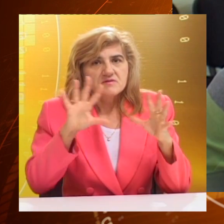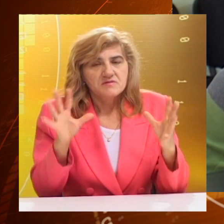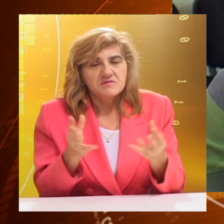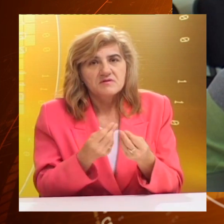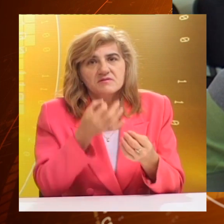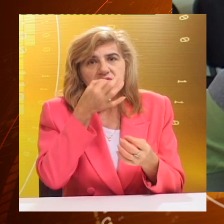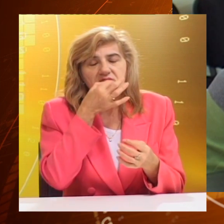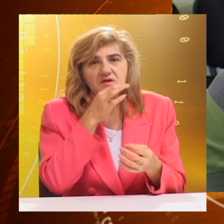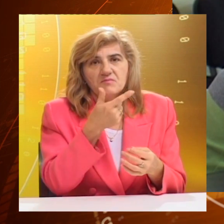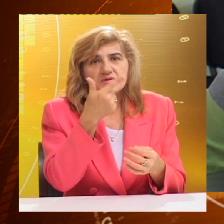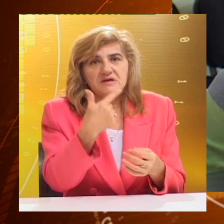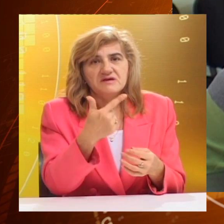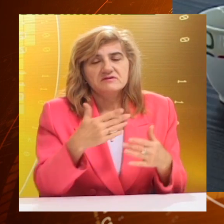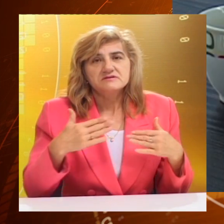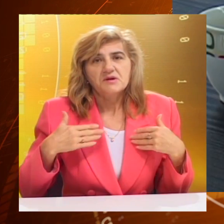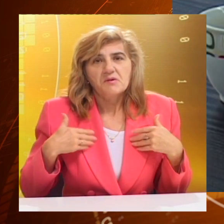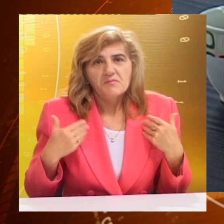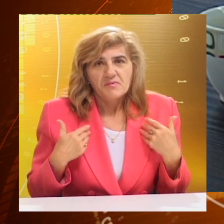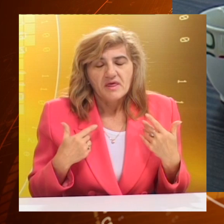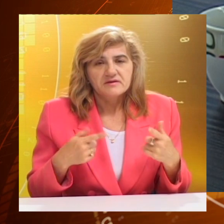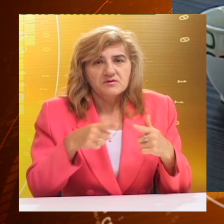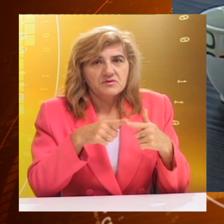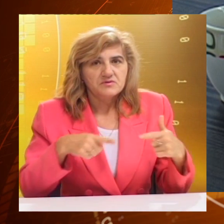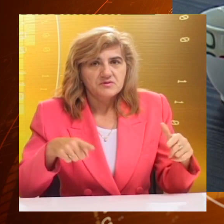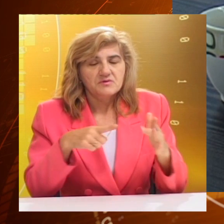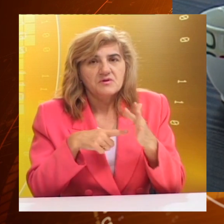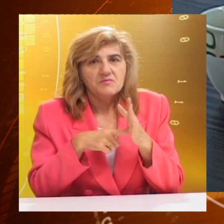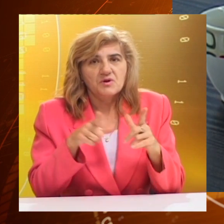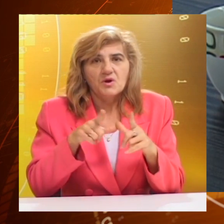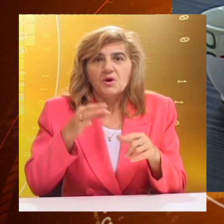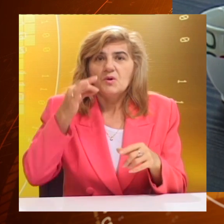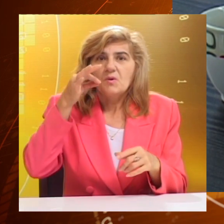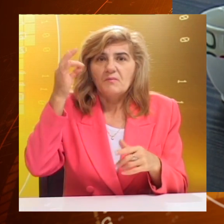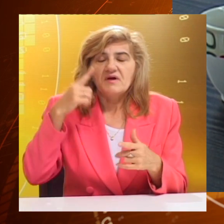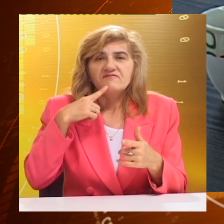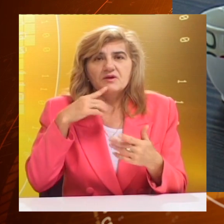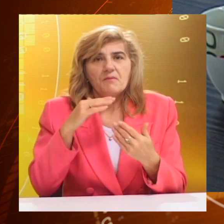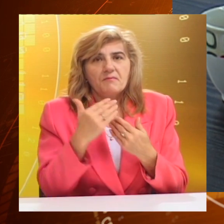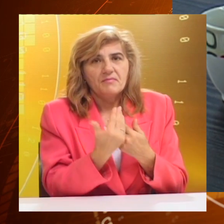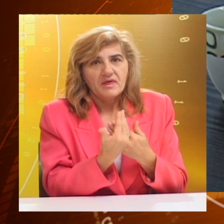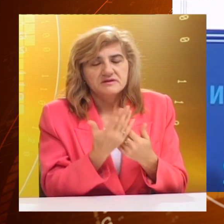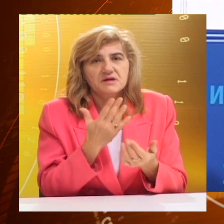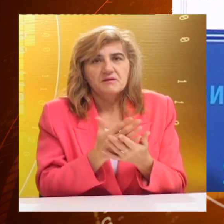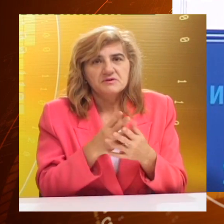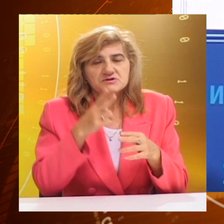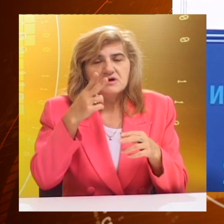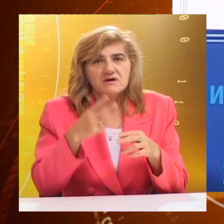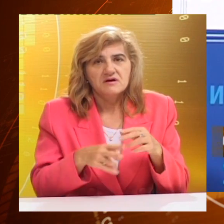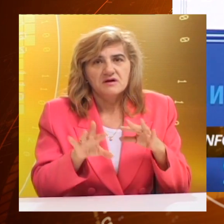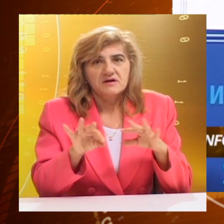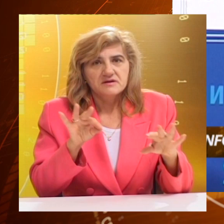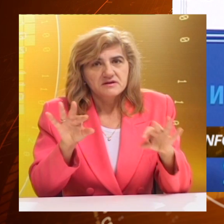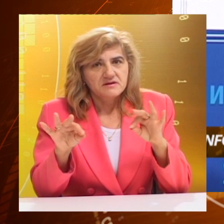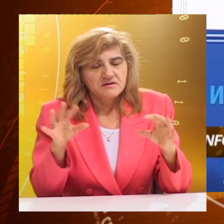izbor najboljih 20 učesnika. Deca će na audiciji imati priliku da pokažu svoj talenat u pevanju i plesu. Biti odabrani